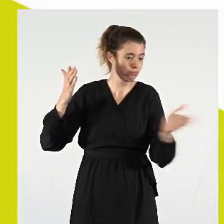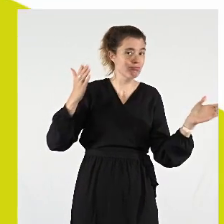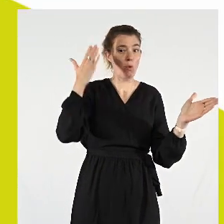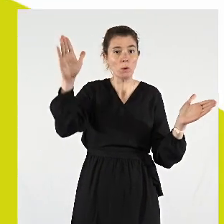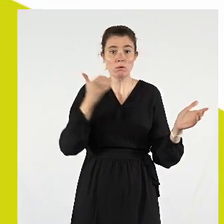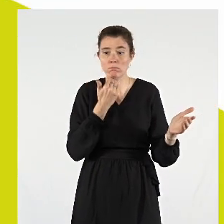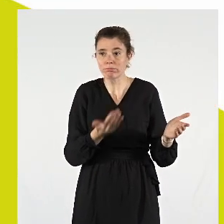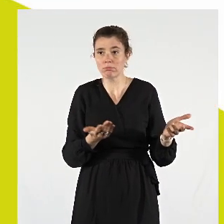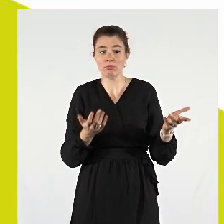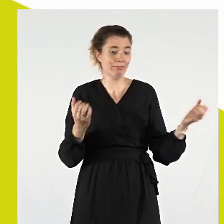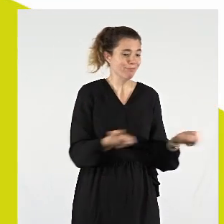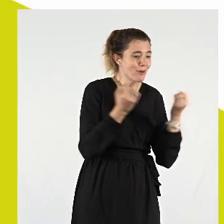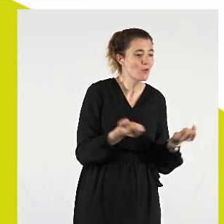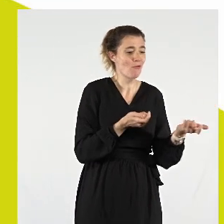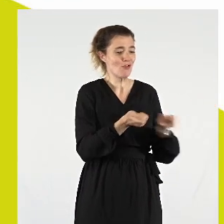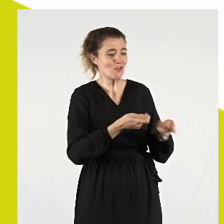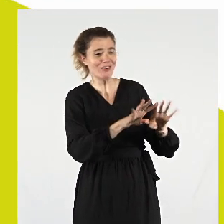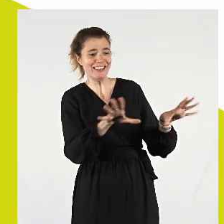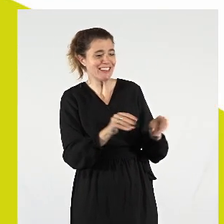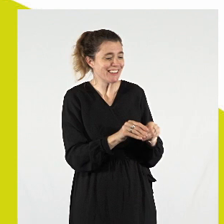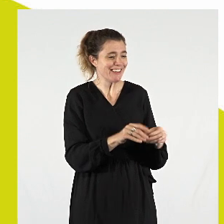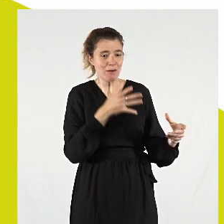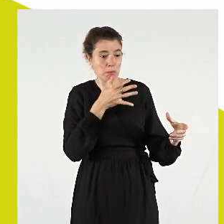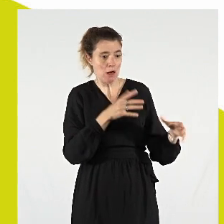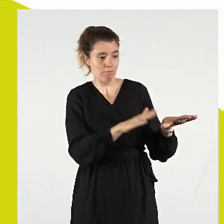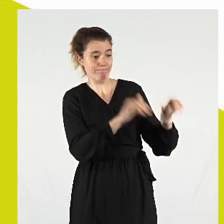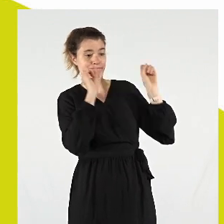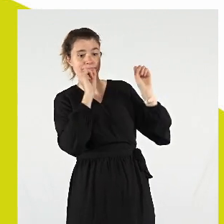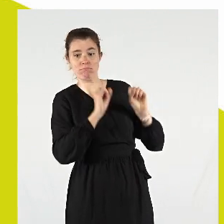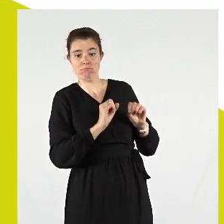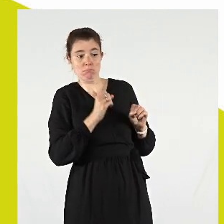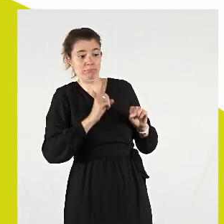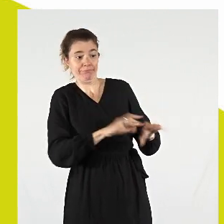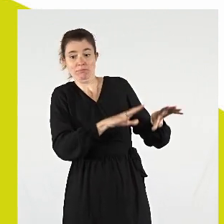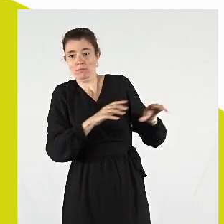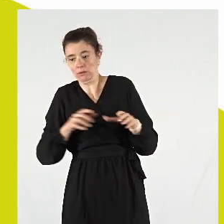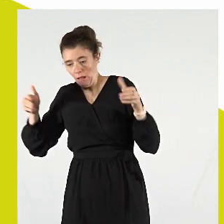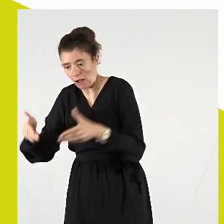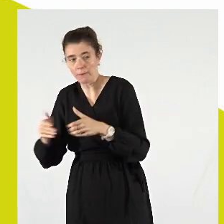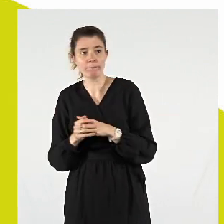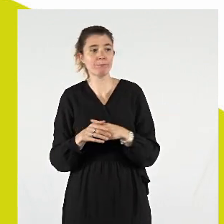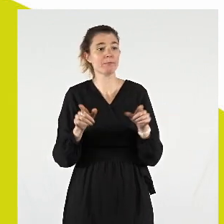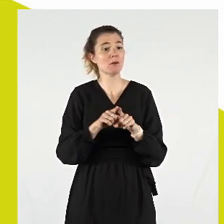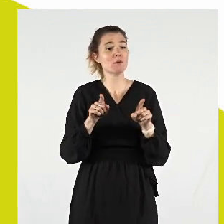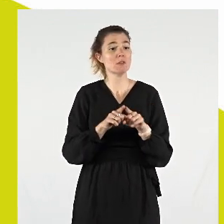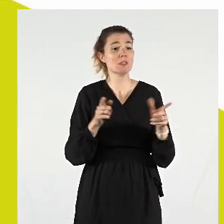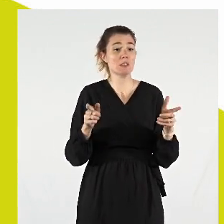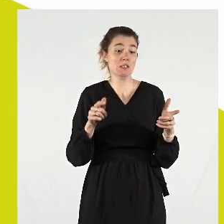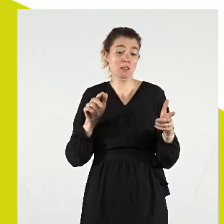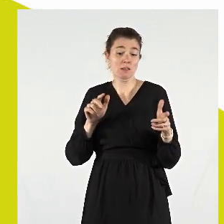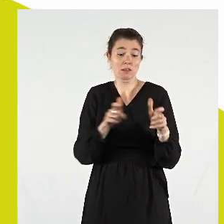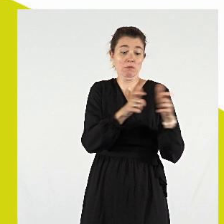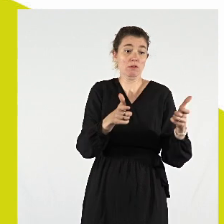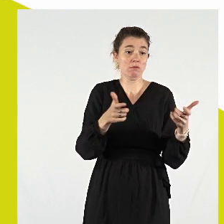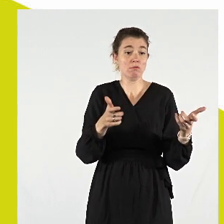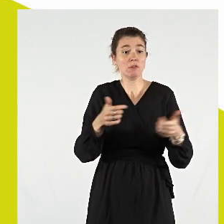travail d'animation, de management qui se trouve très certainement pénalisé. Et puis, il y a aussi des fermetures d'activités qui se sont opérées et où les services